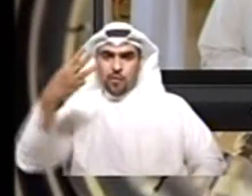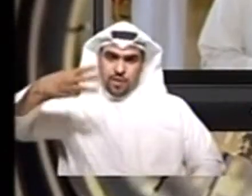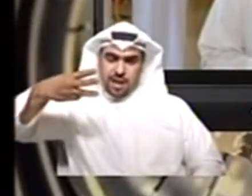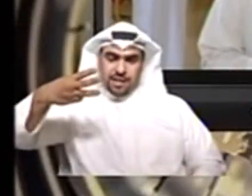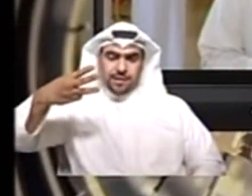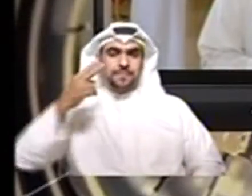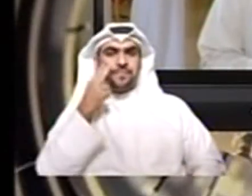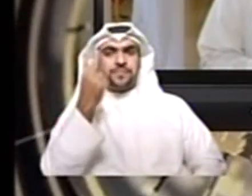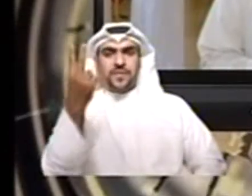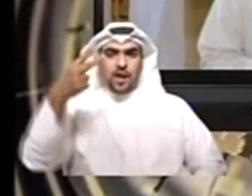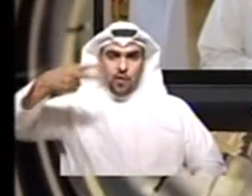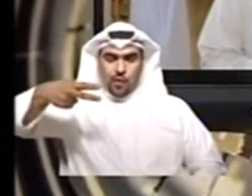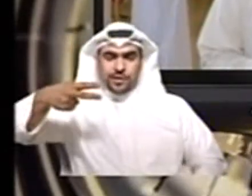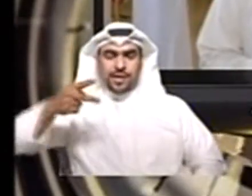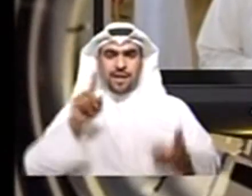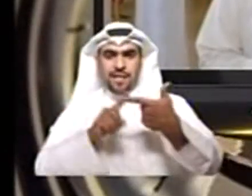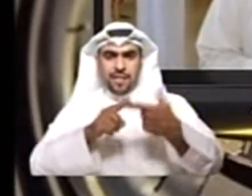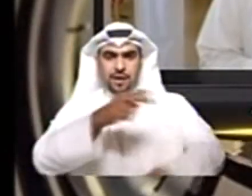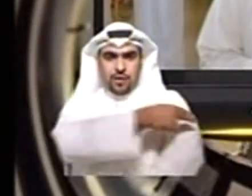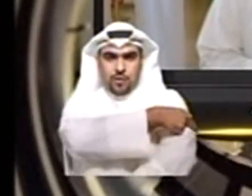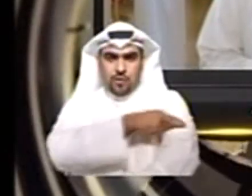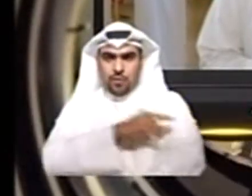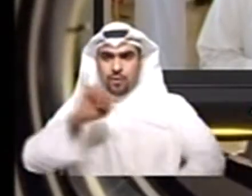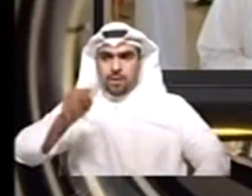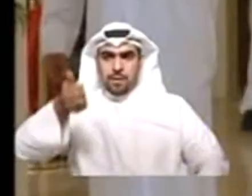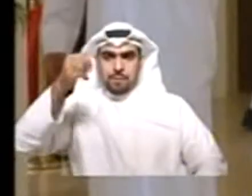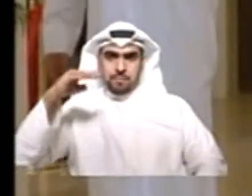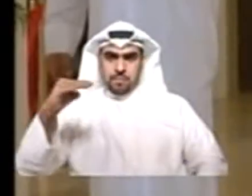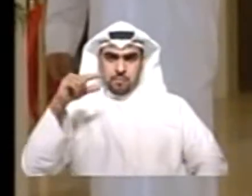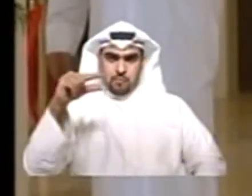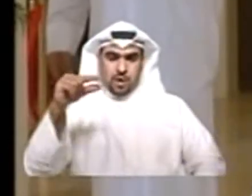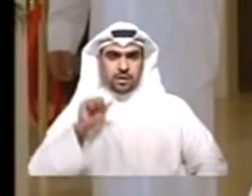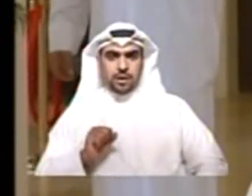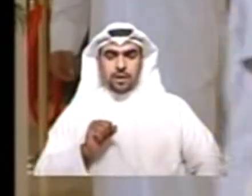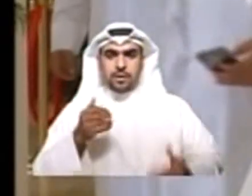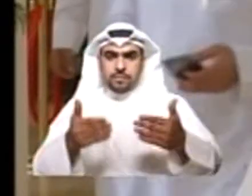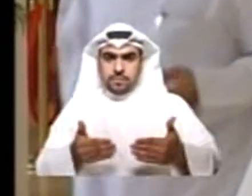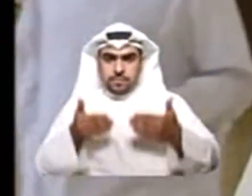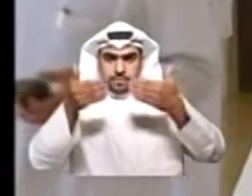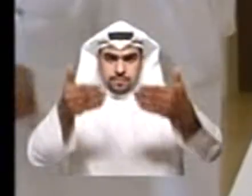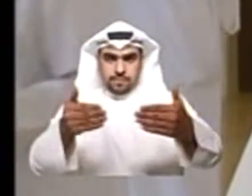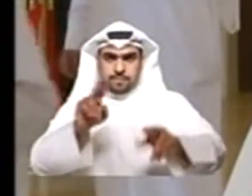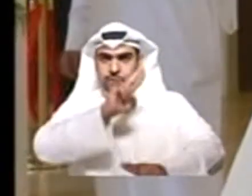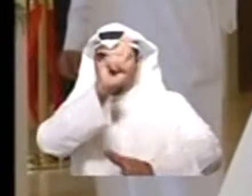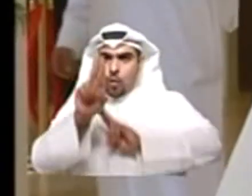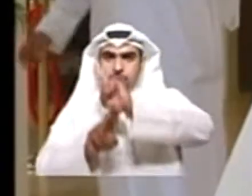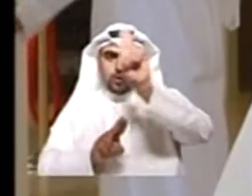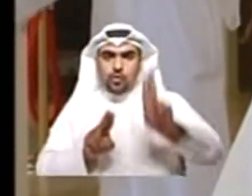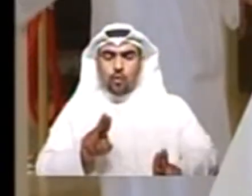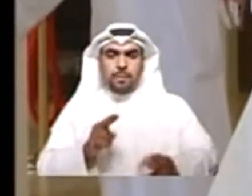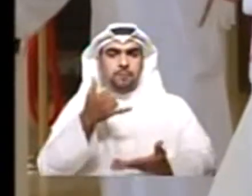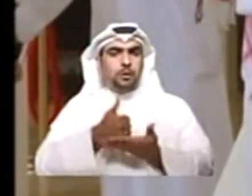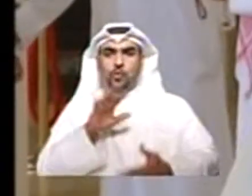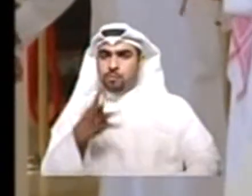22 صوت للنائب ماجد المطيري. بعد ذلك انتقل المجلس إلى بند الاستجواب والمقدم من النائب رياض